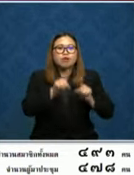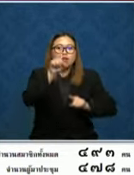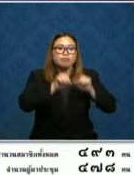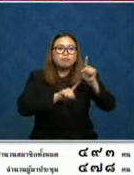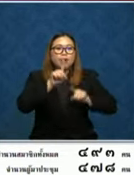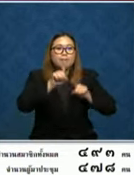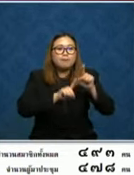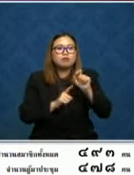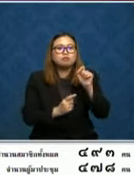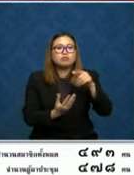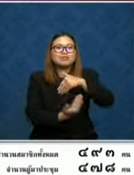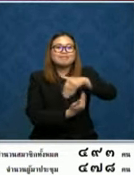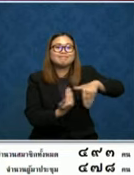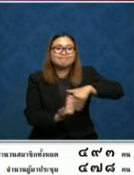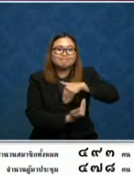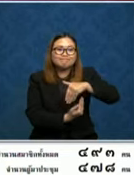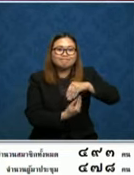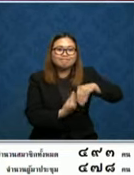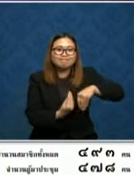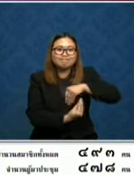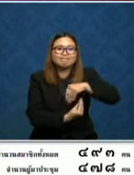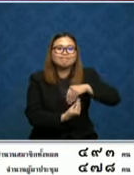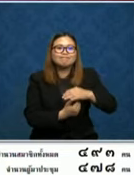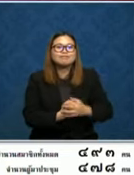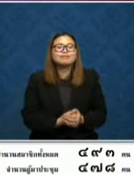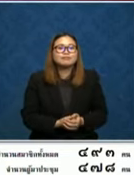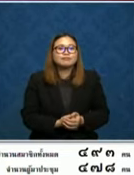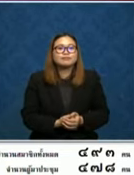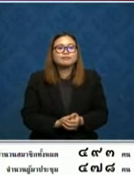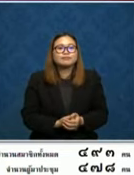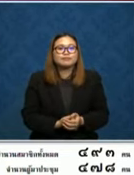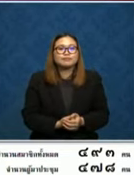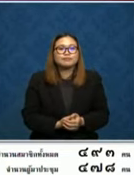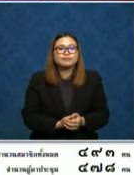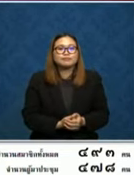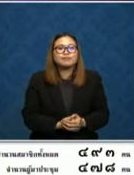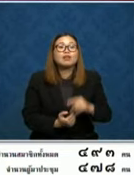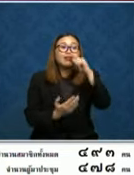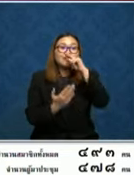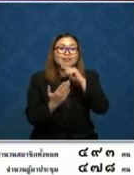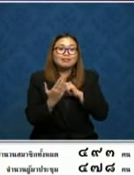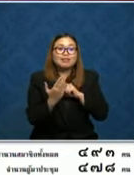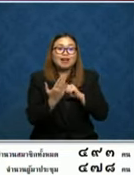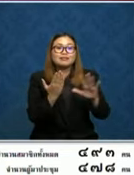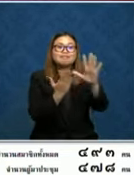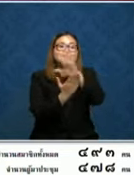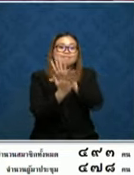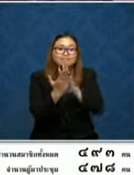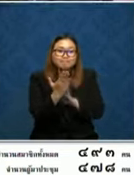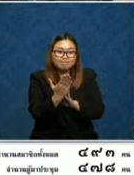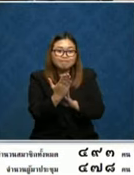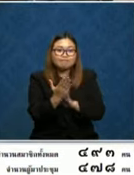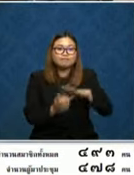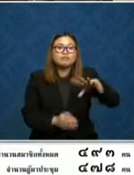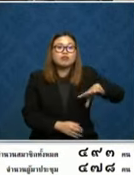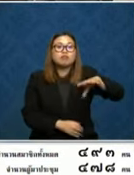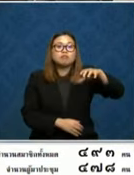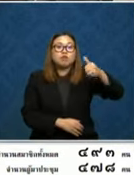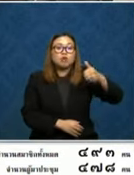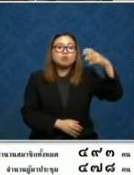ศรษฐกิจในปัจจุบันนี้การก่อสร้างสถานเอกอัครราชทูตไทยในเวียงจันทน์อาจเพิ่มขึ้นถึงประมา